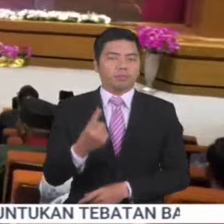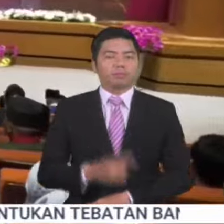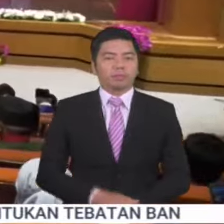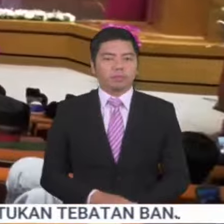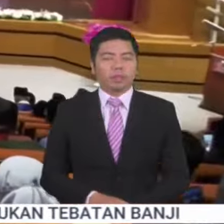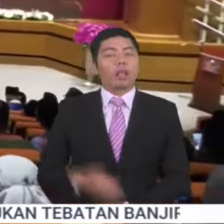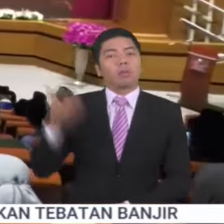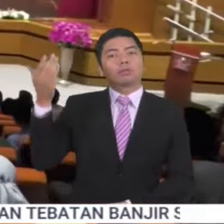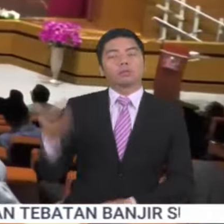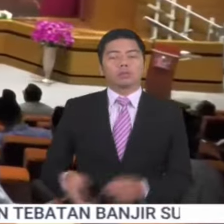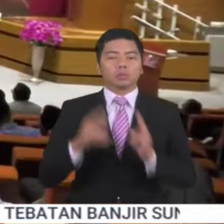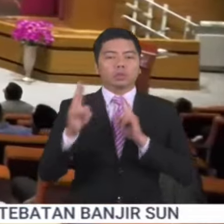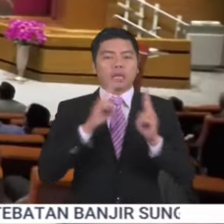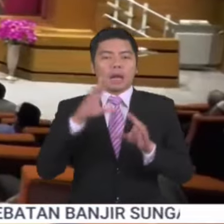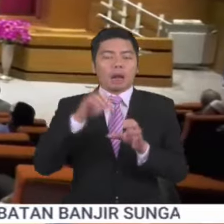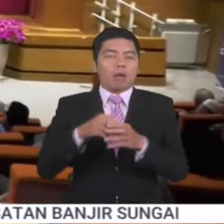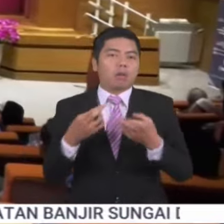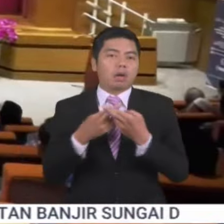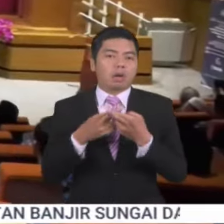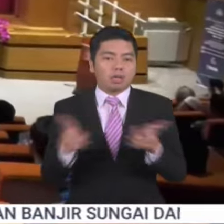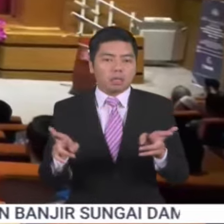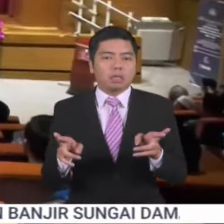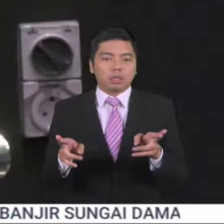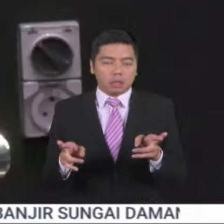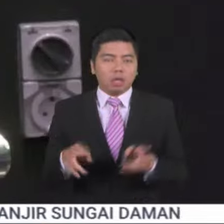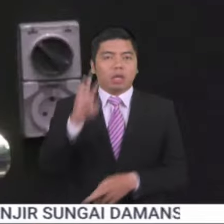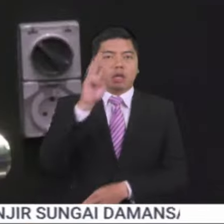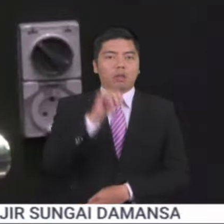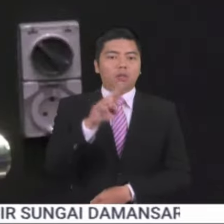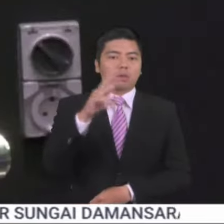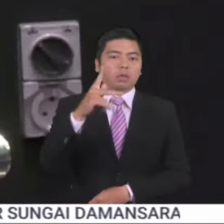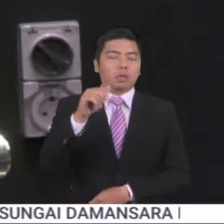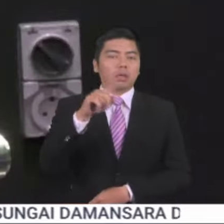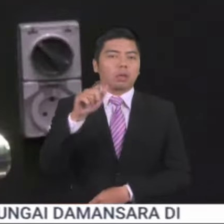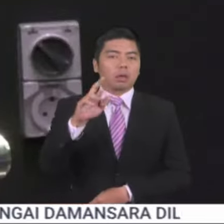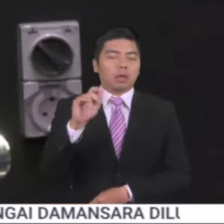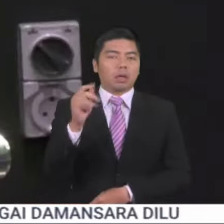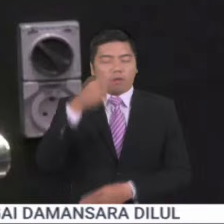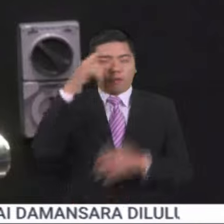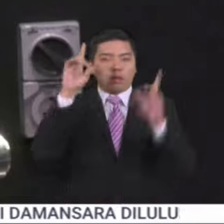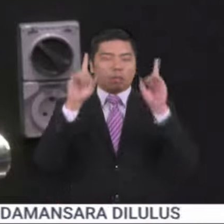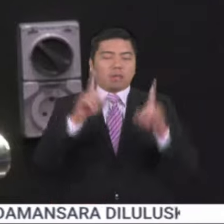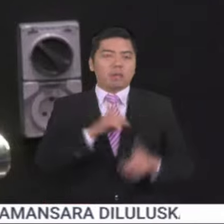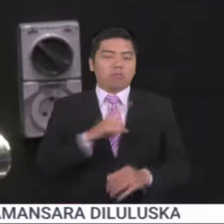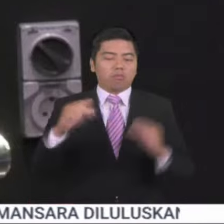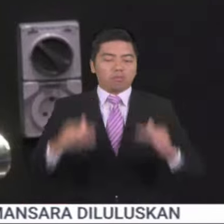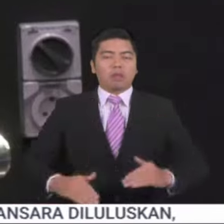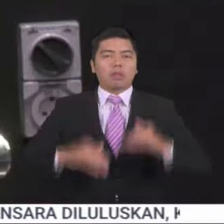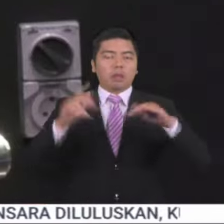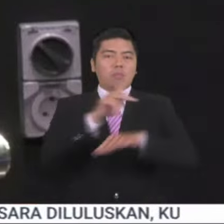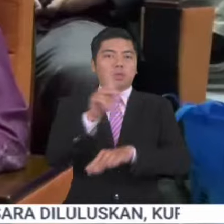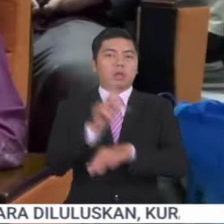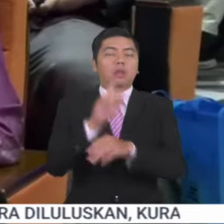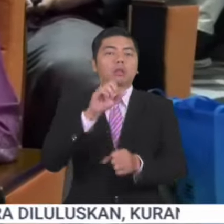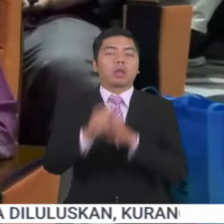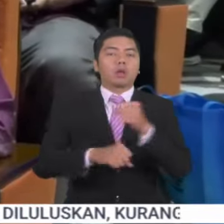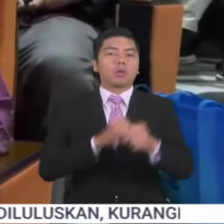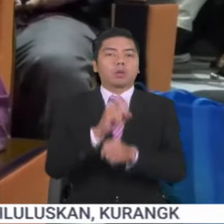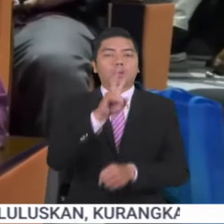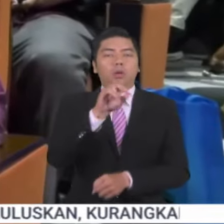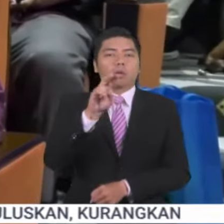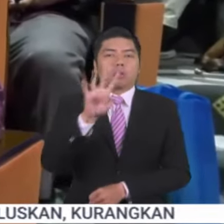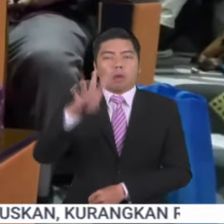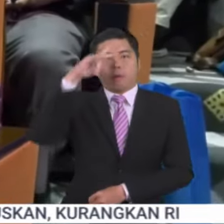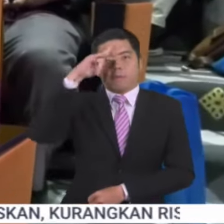Beliau berkata demikian selepas merasmikan Multaka Murabi Institusi Pendidikan Islam Peringkat Kebangsaan tahun 2024